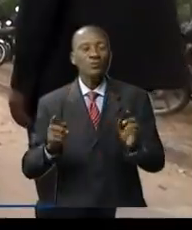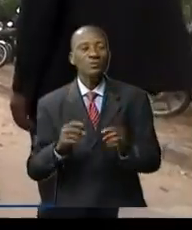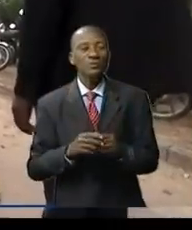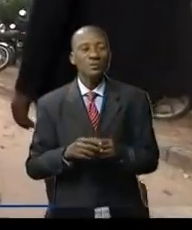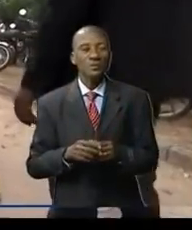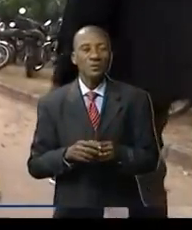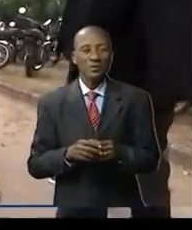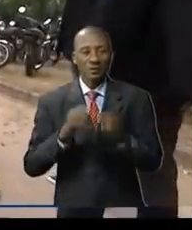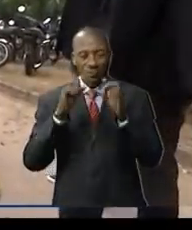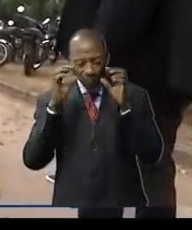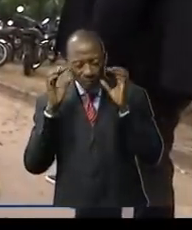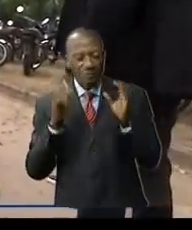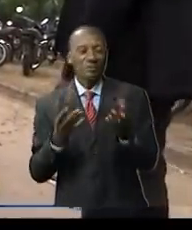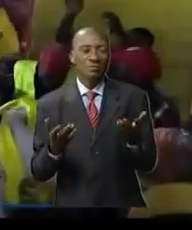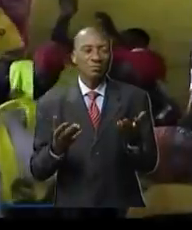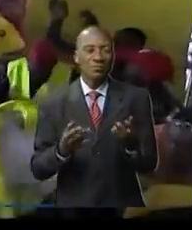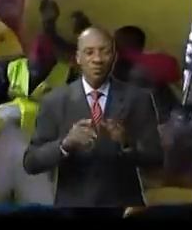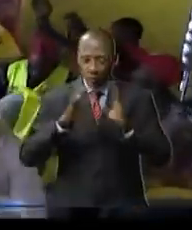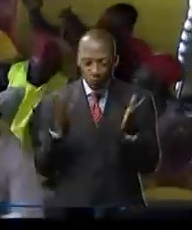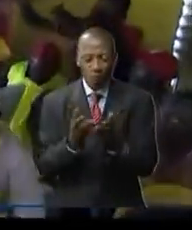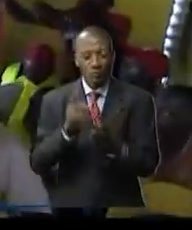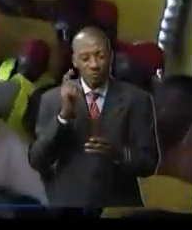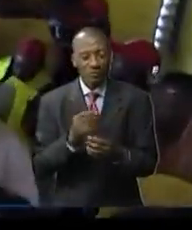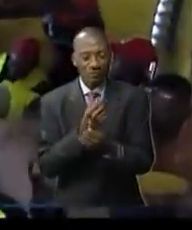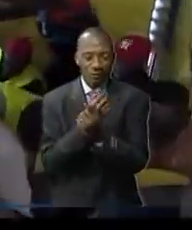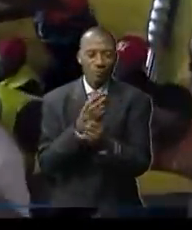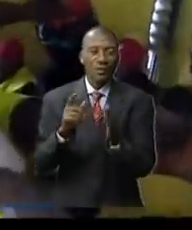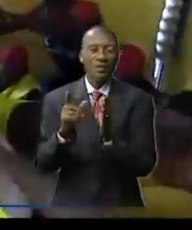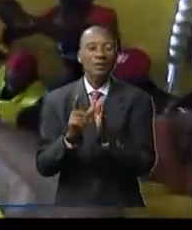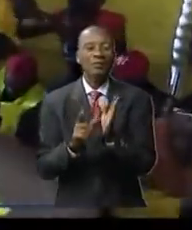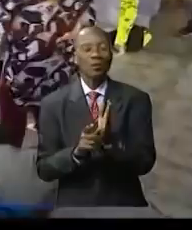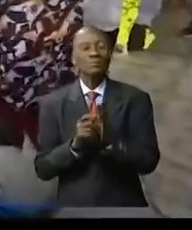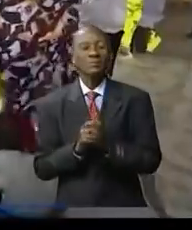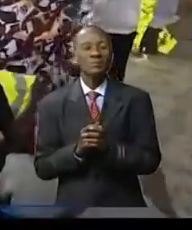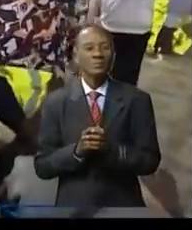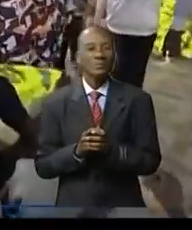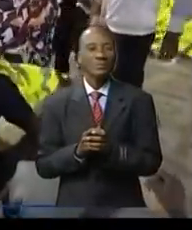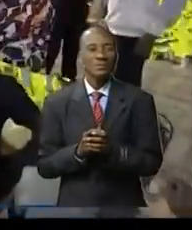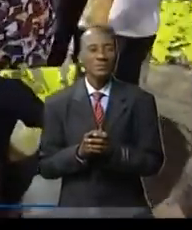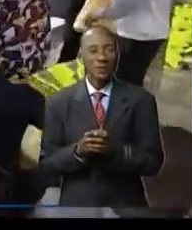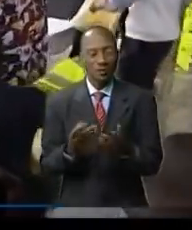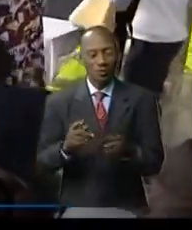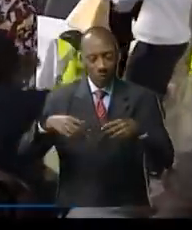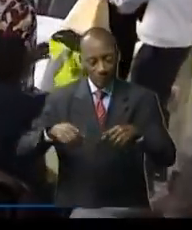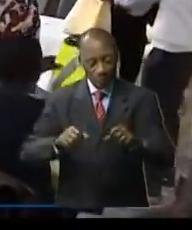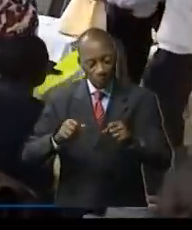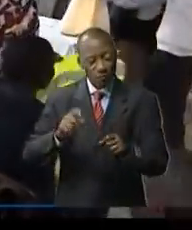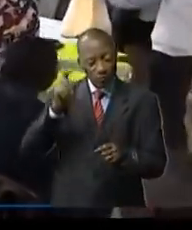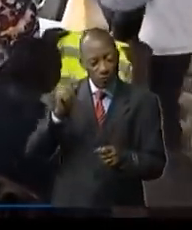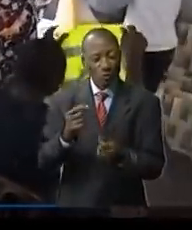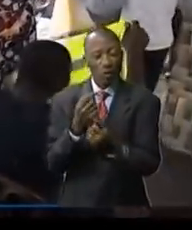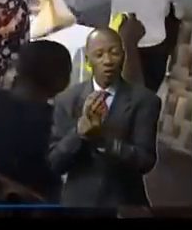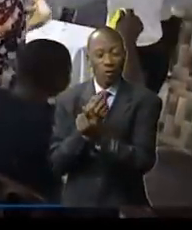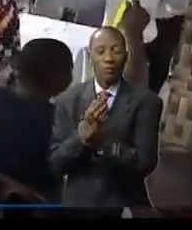pour assurer leur visibilité reste indispensable. Pour inscrire ces jeunes motocyclistes de Nselé dans la logique de l'IDI à venir, l'élu